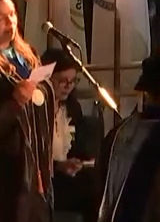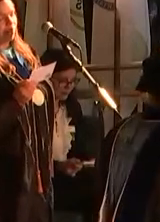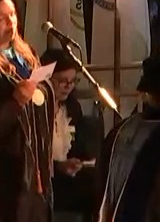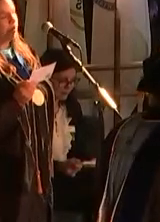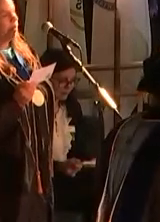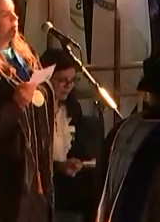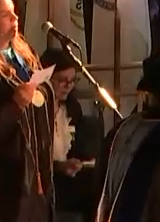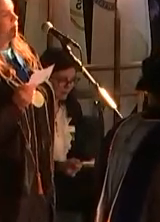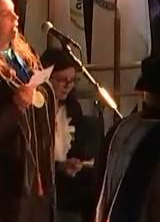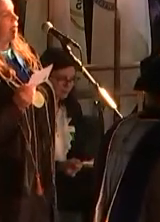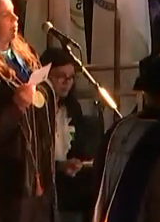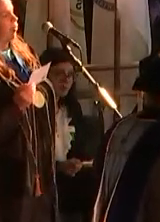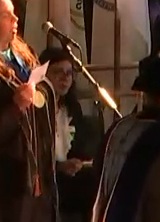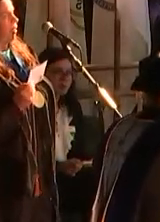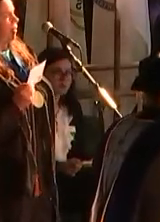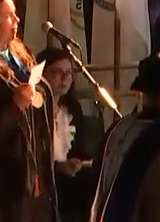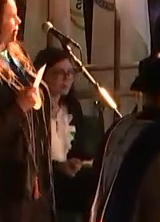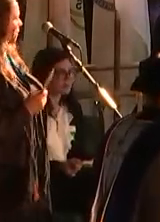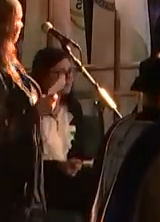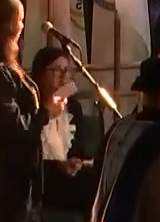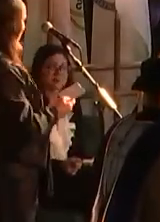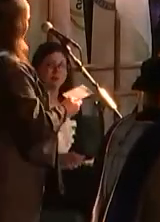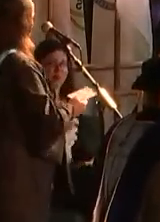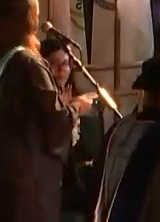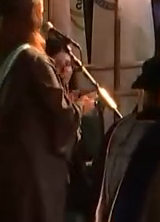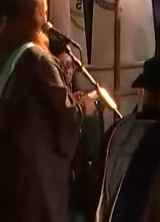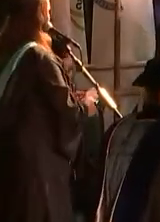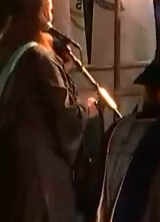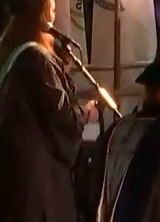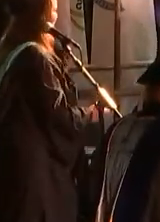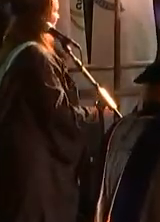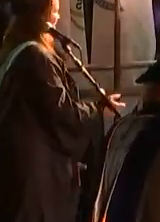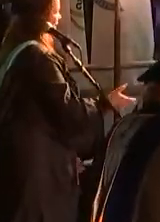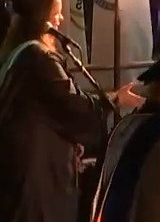Ariana Lynn Goulart, magna cum laude.